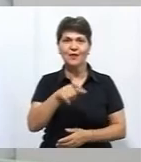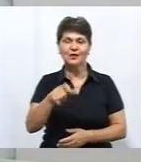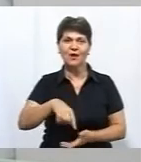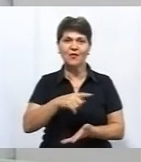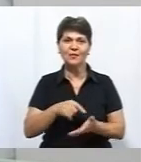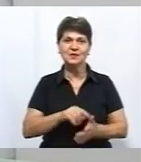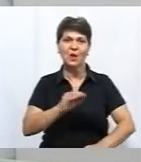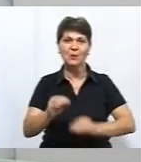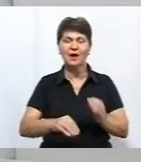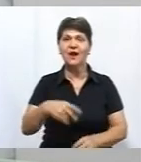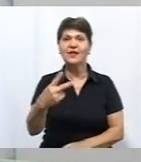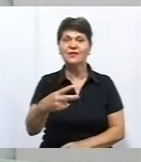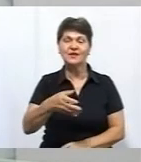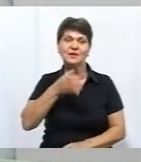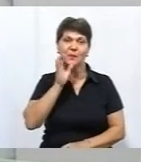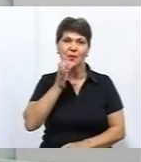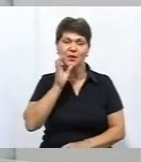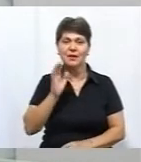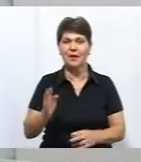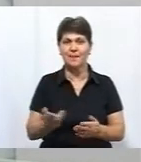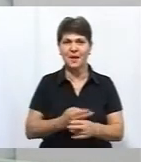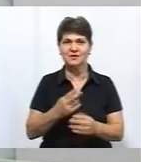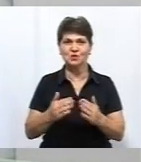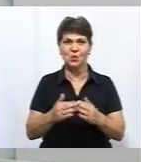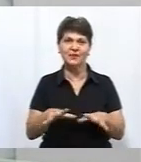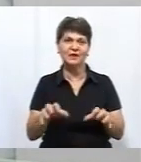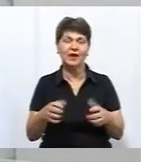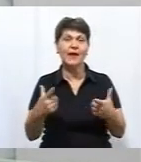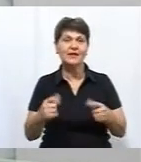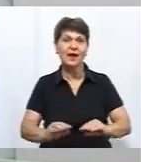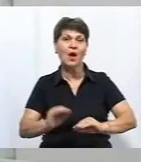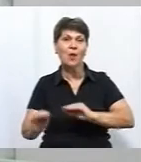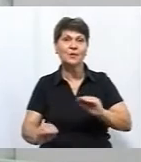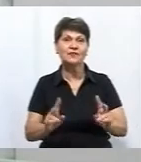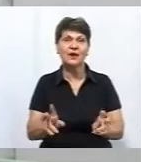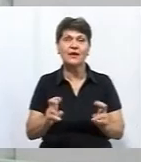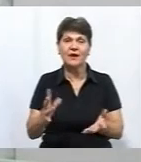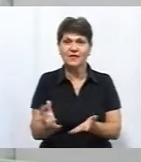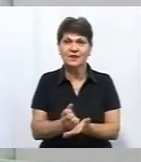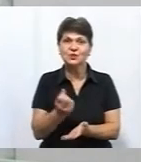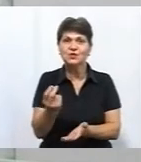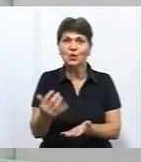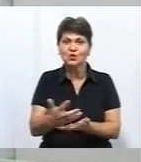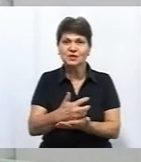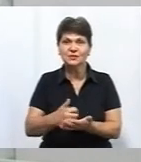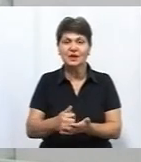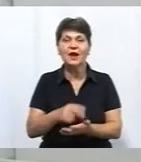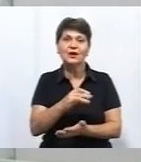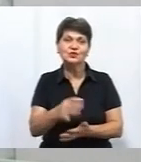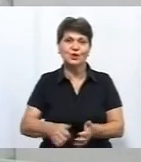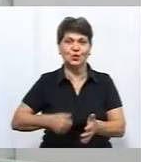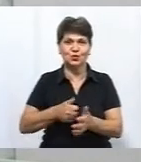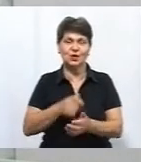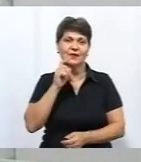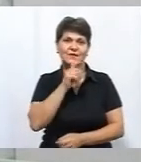облаштували 20 поїлок для бездомних тварин. Де їх облаштували, як вдалося зібрати кошти і чи долучаються вінничани